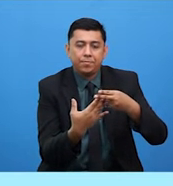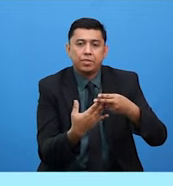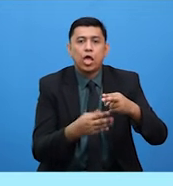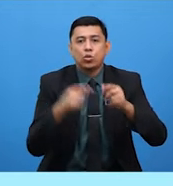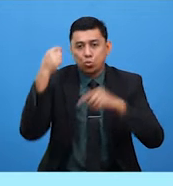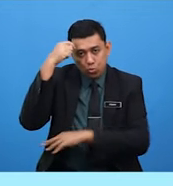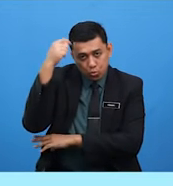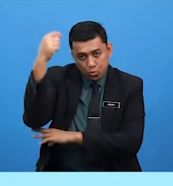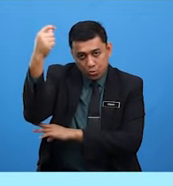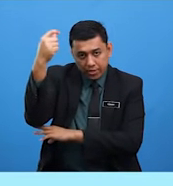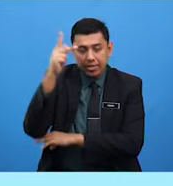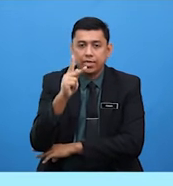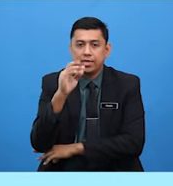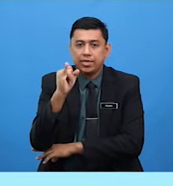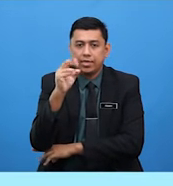kinetik.